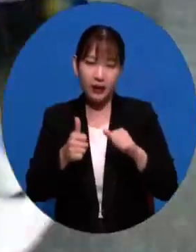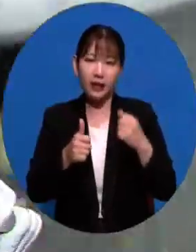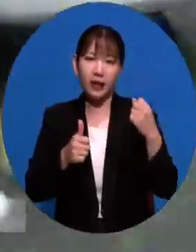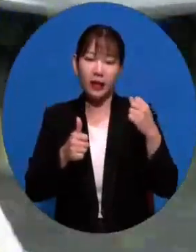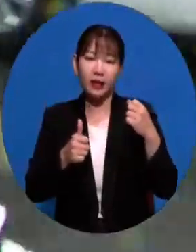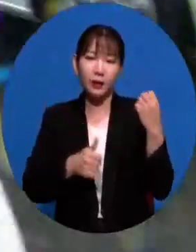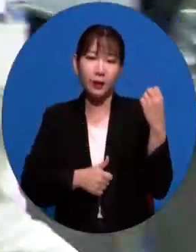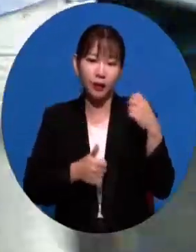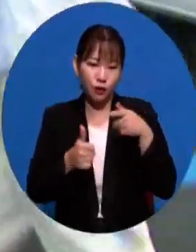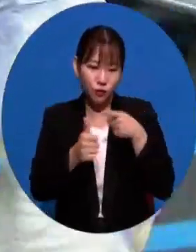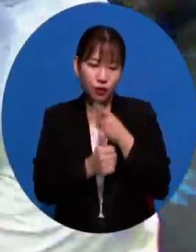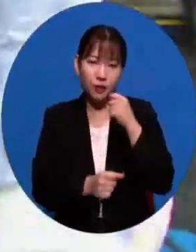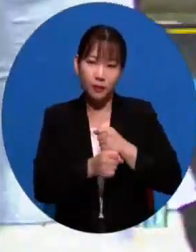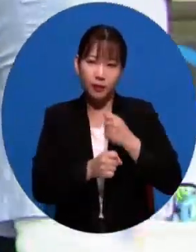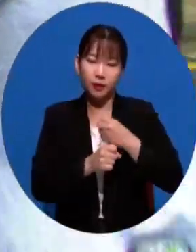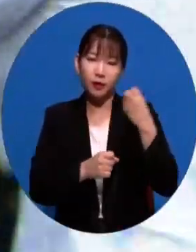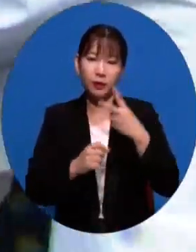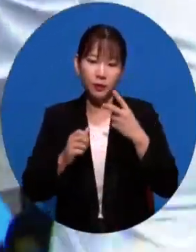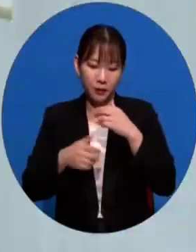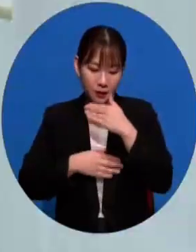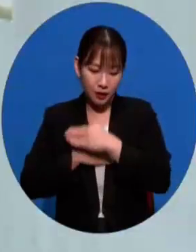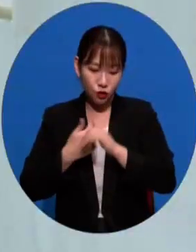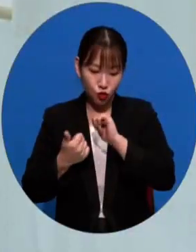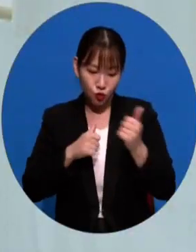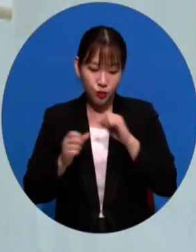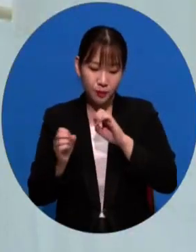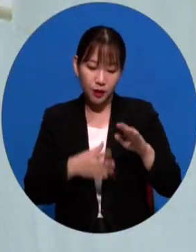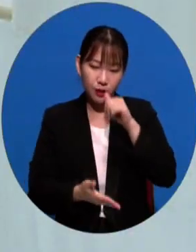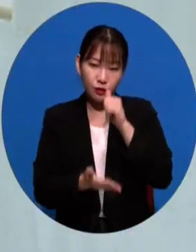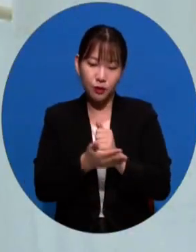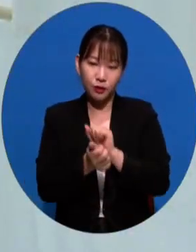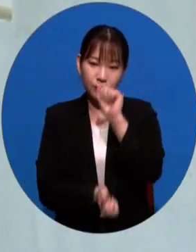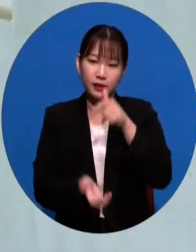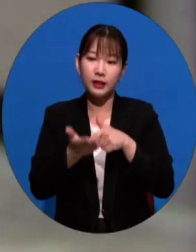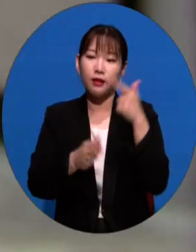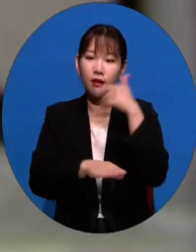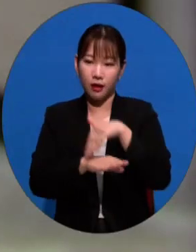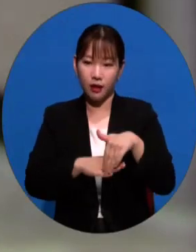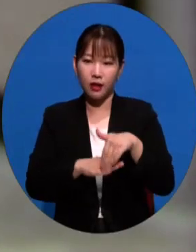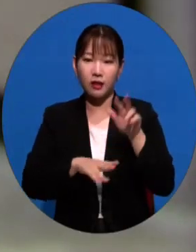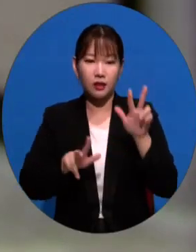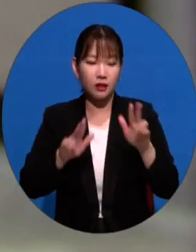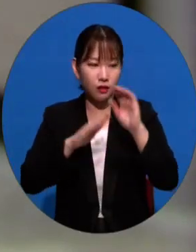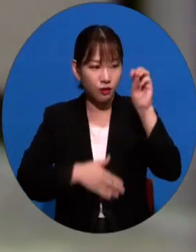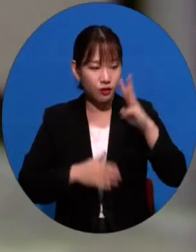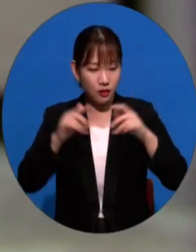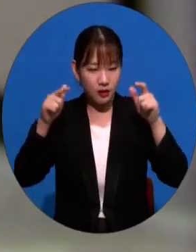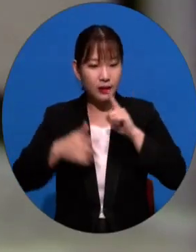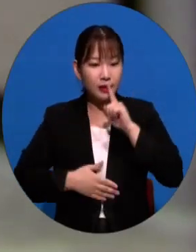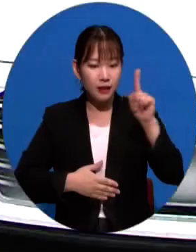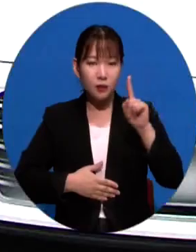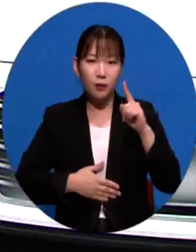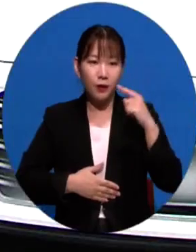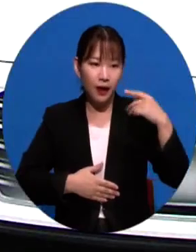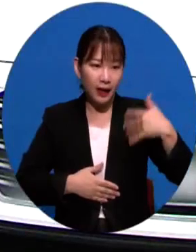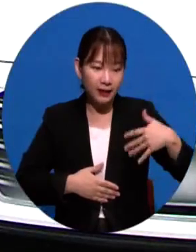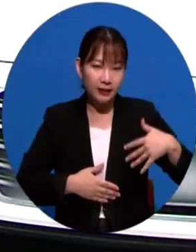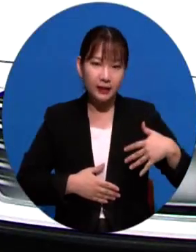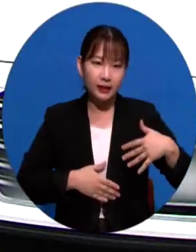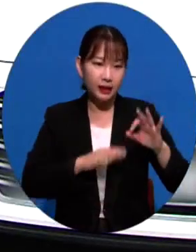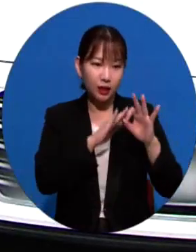혐의로 구속영장을 신청할 예정입니다. 한편 현재까지 광주 전남에서 소재가 확인된 미신고 아동은 10명,